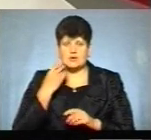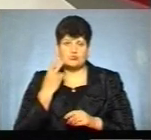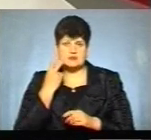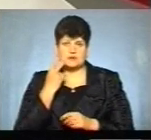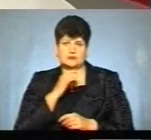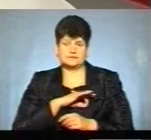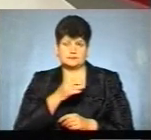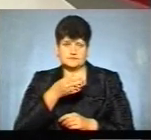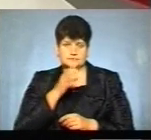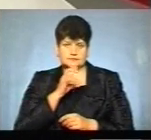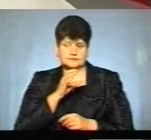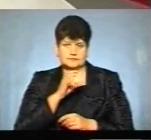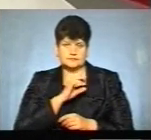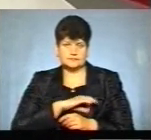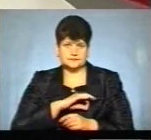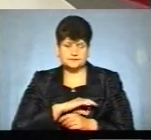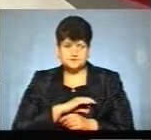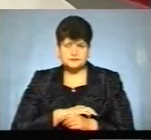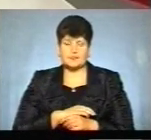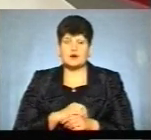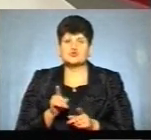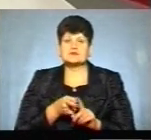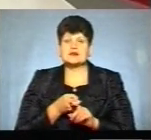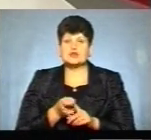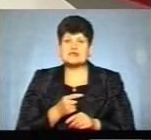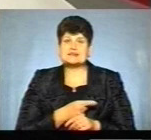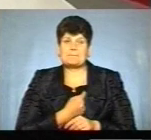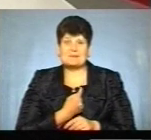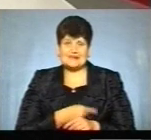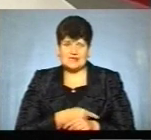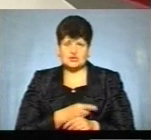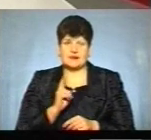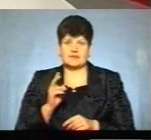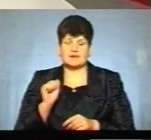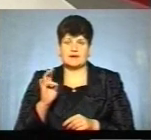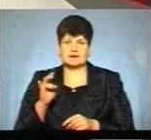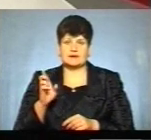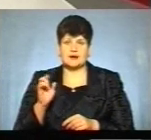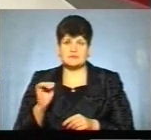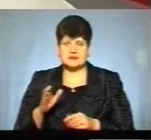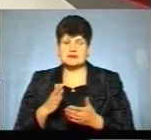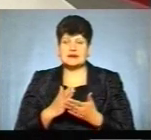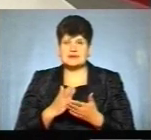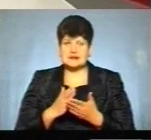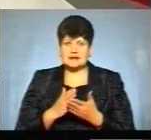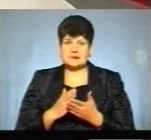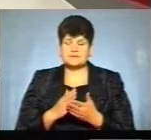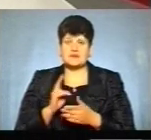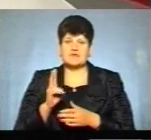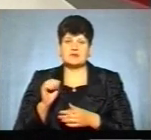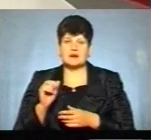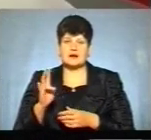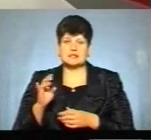вживаєш. Стосовно медичного канабісу, є, щоб ви зрозуміли, в канабісі